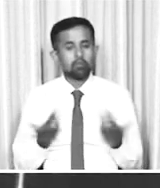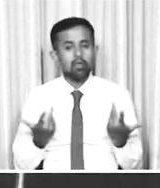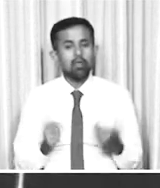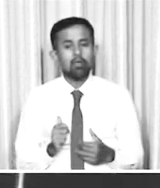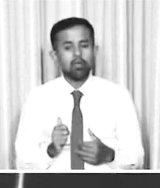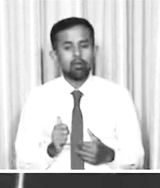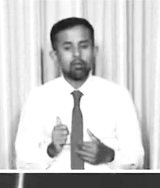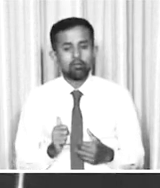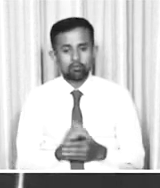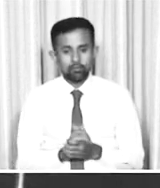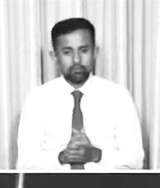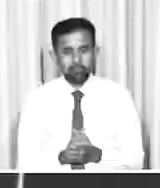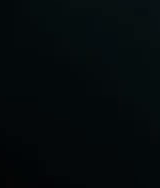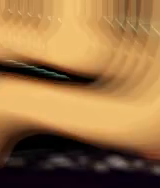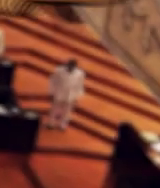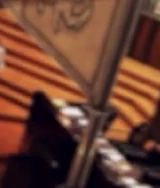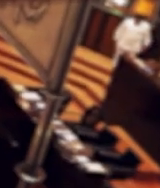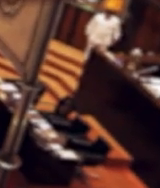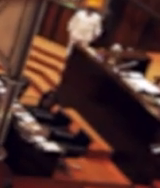ஸ்ரீலங்கன் ஏர்லைன்ஸால் லாபம் மீட்ட முடியாது?